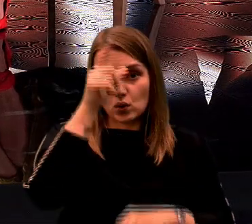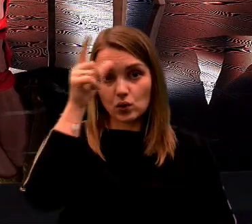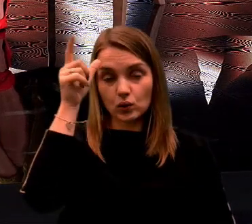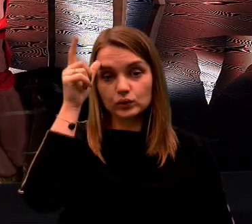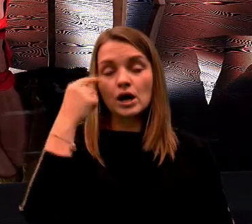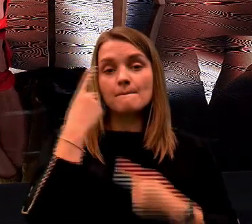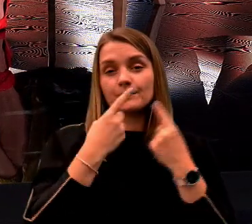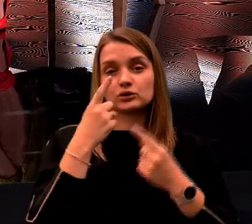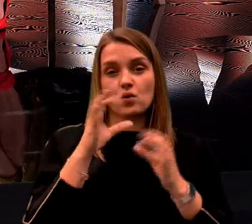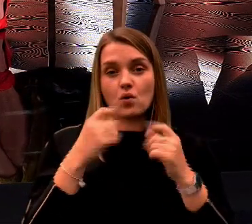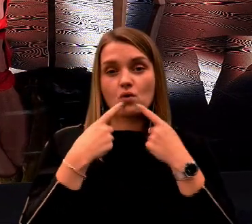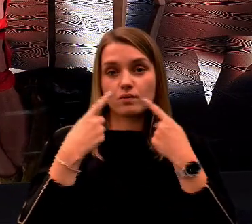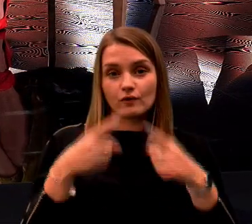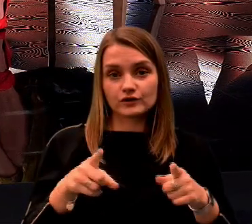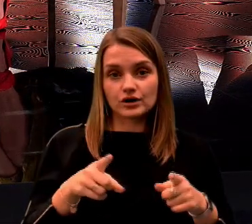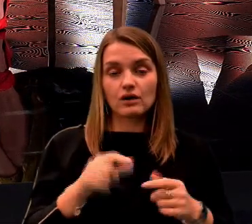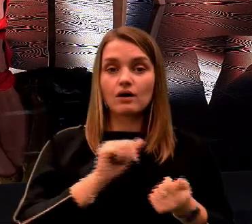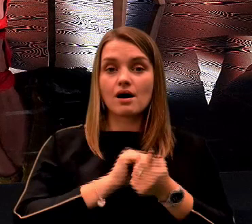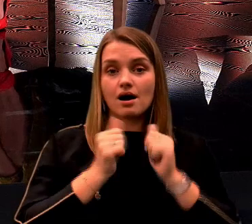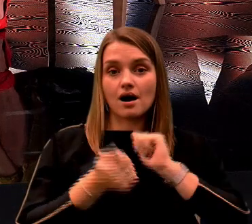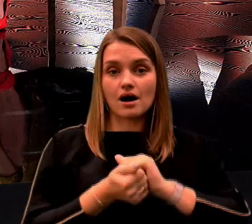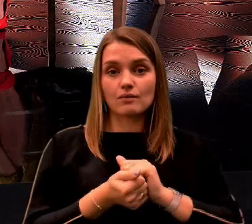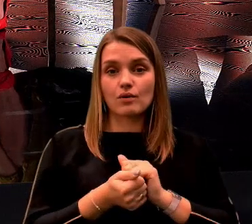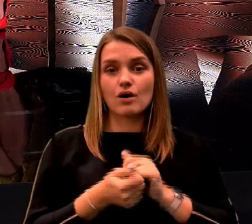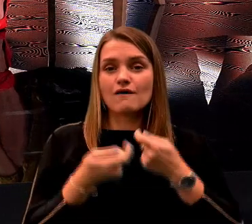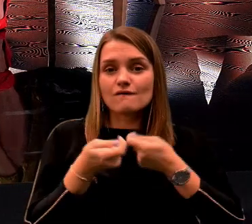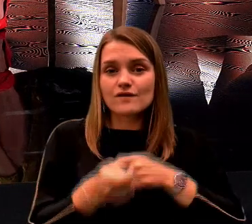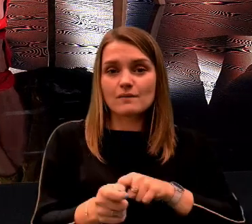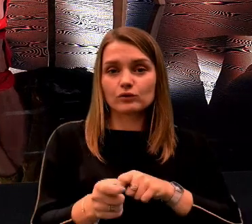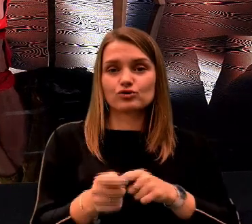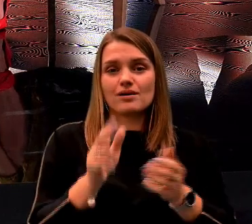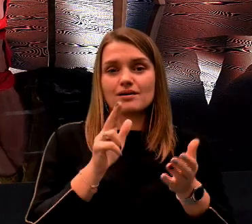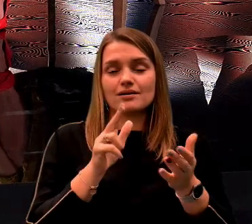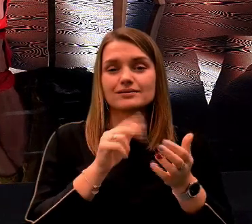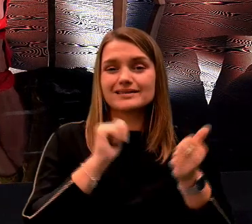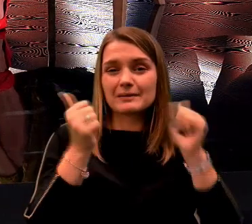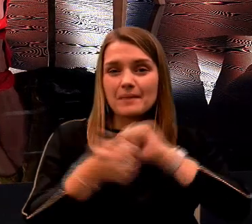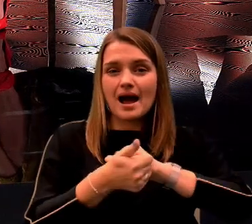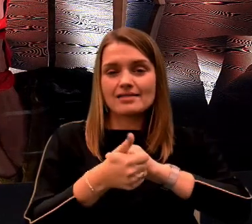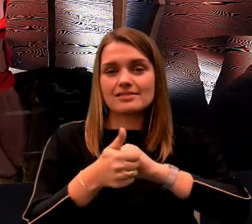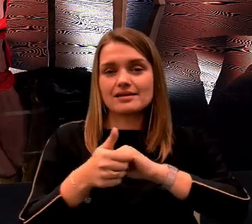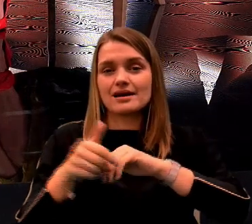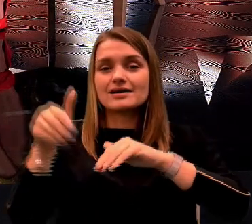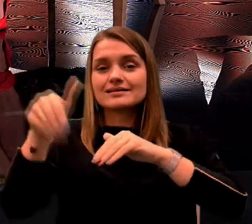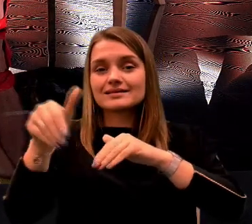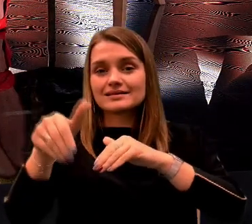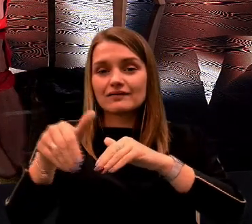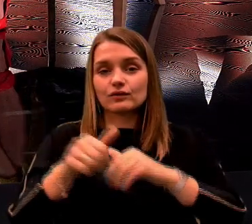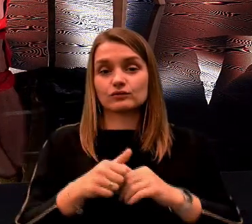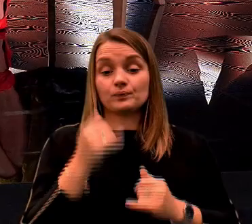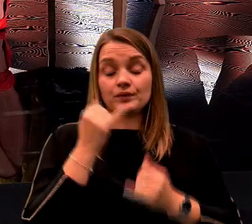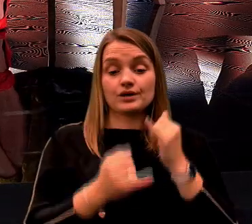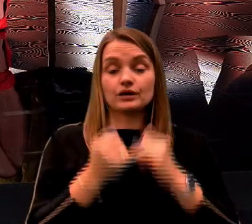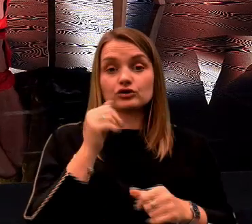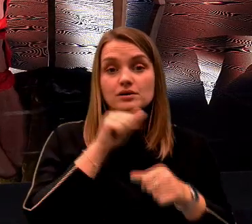o odpowiedzialności, albo wymuszą to na nim zmiany z zewnątrz. Czyli jeżeli jest